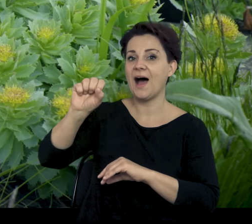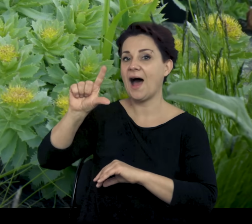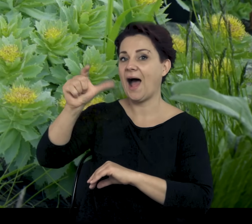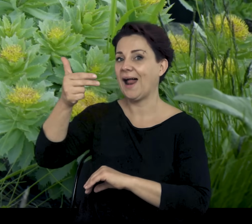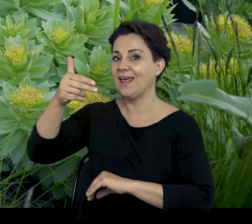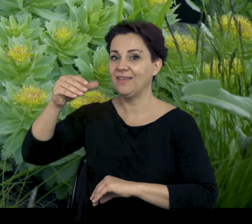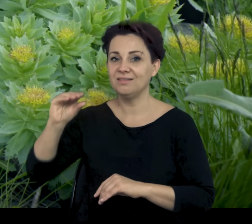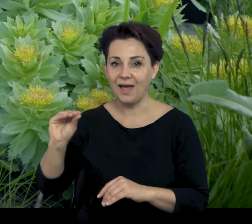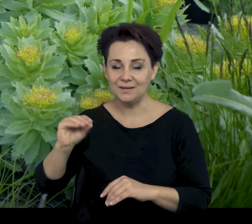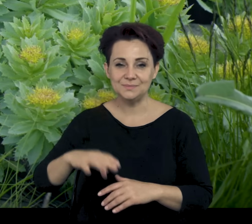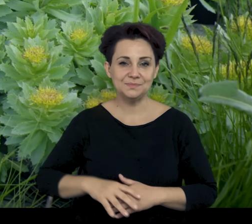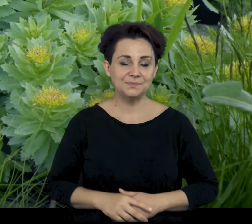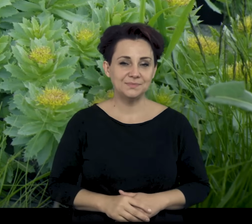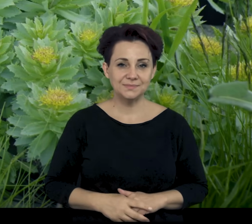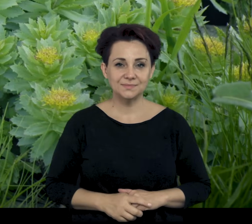halnym.